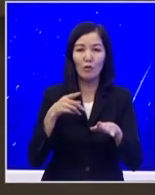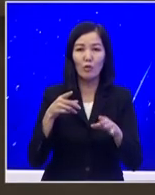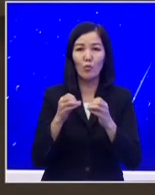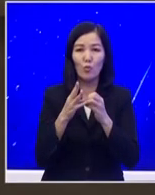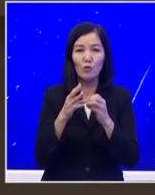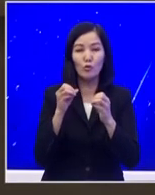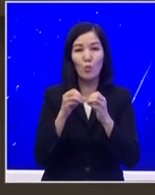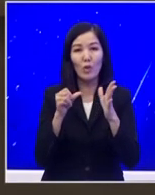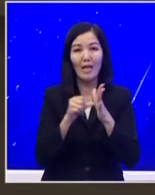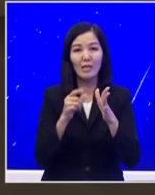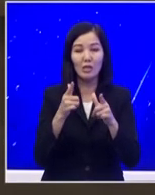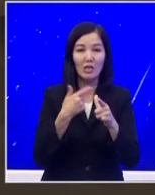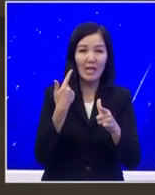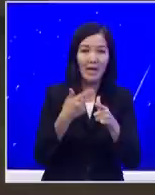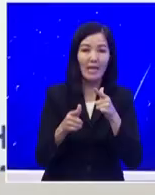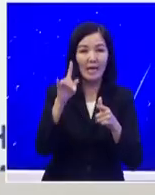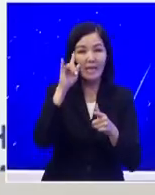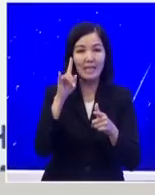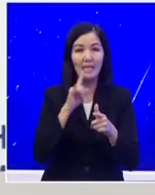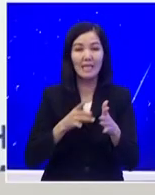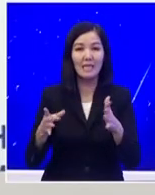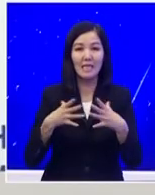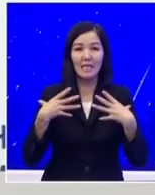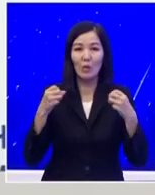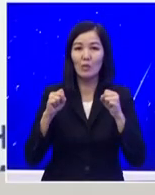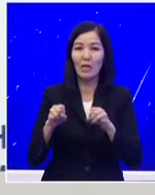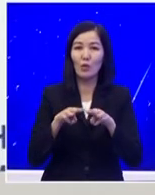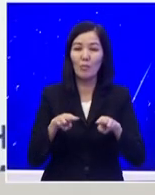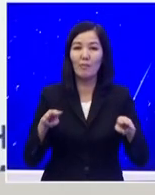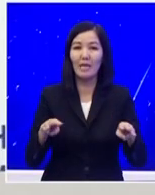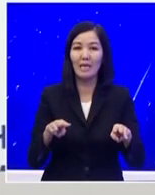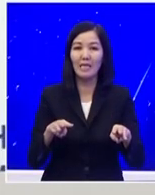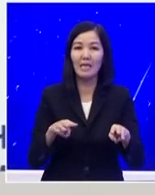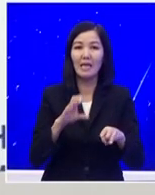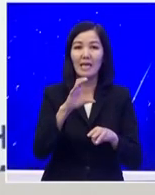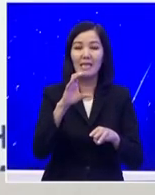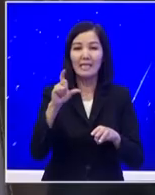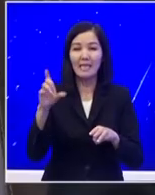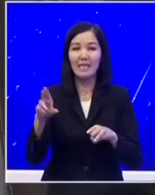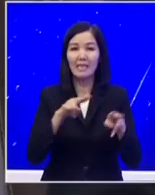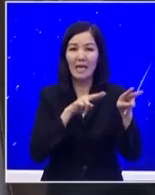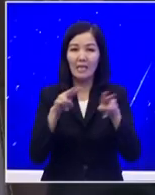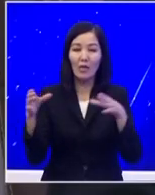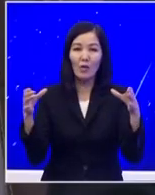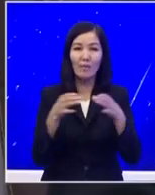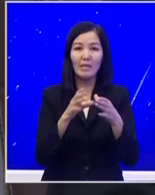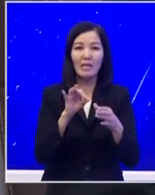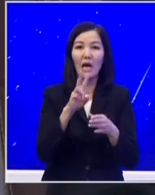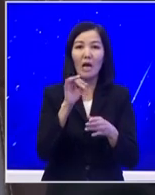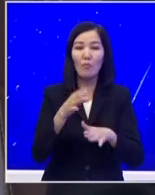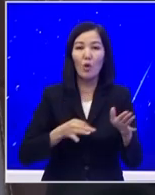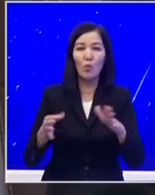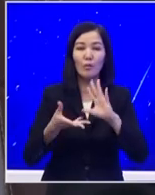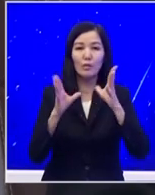2013-2016 жылдар аралығында Қазақстан Республикасының денсаулық сақтау министрлігі мемлекеттік санитариялық эпидемиологиялық қадағалау